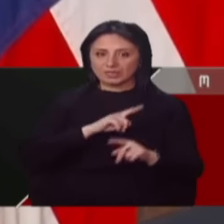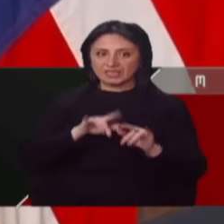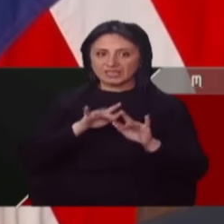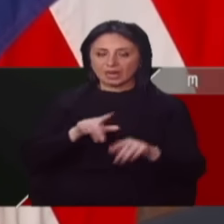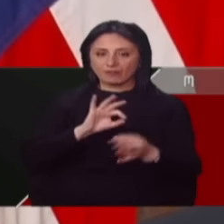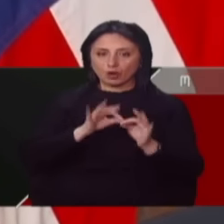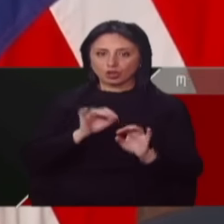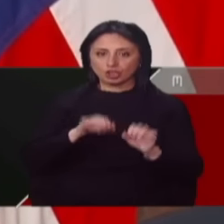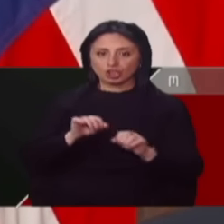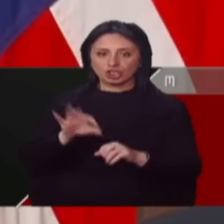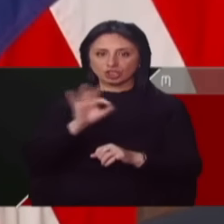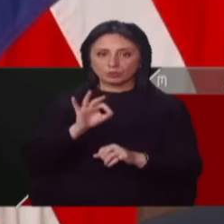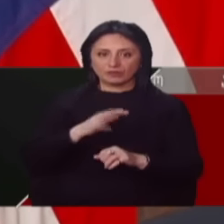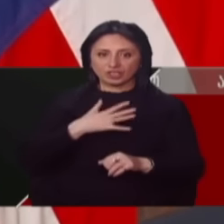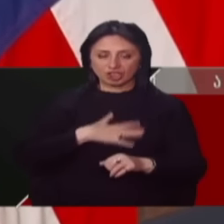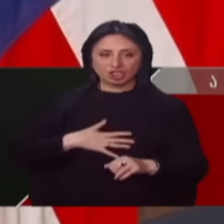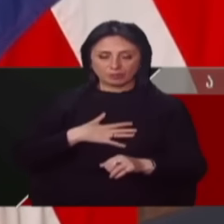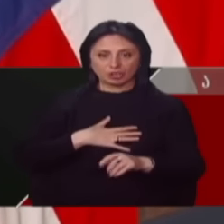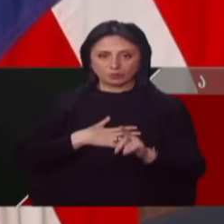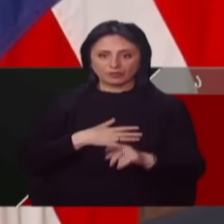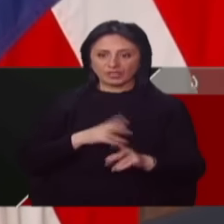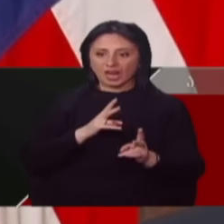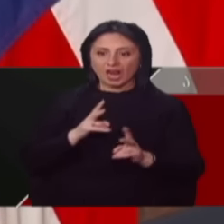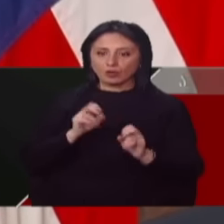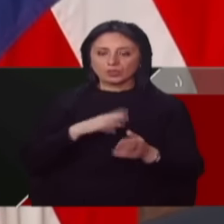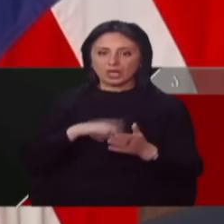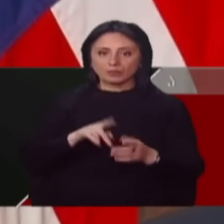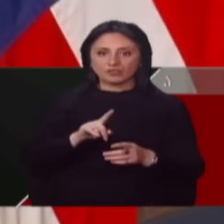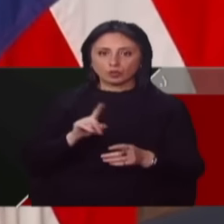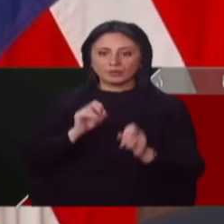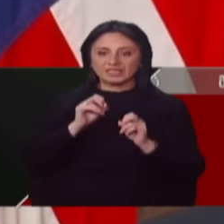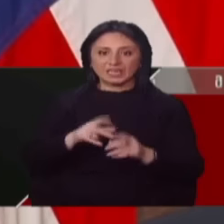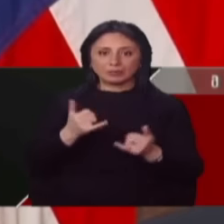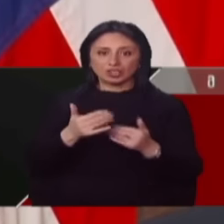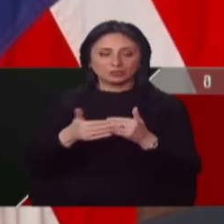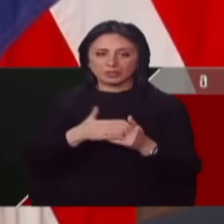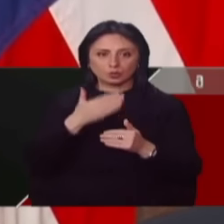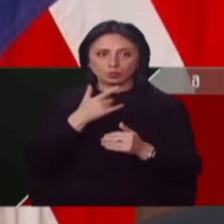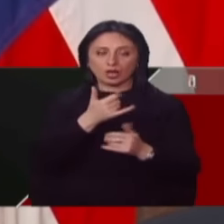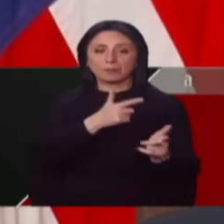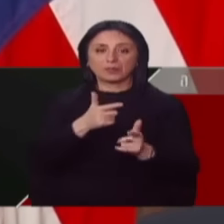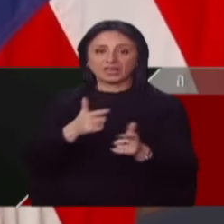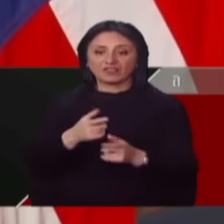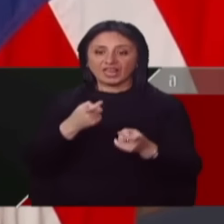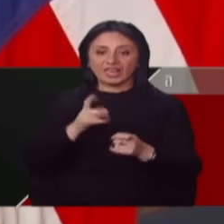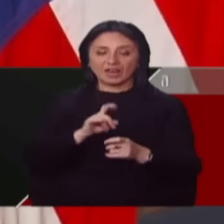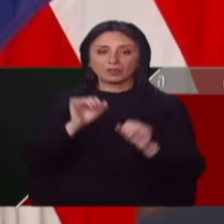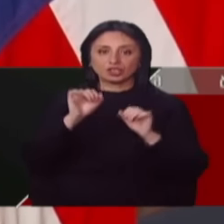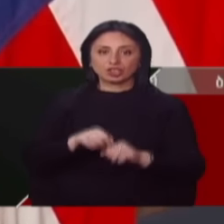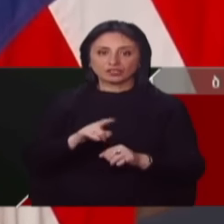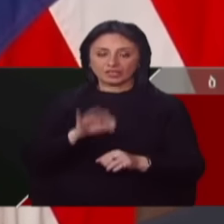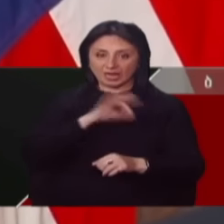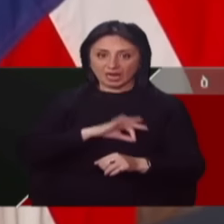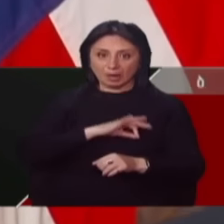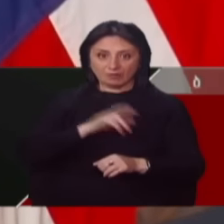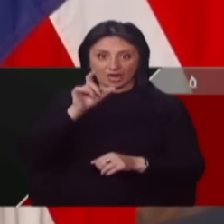ამ კონკრეტულ შესაძლებლობებზე შემაშფოთებელია, არავის უსაფრთხოებას უშუალო საფრთხე არ ემუქრება. ჩვენ არ ვსაუბრობთ იარაღზე, რომელიც შეიძლება